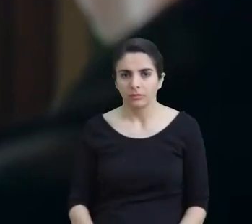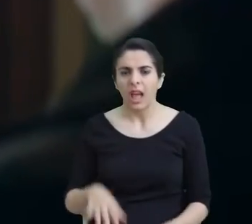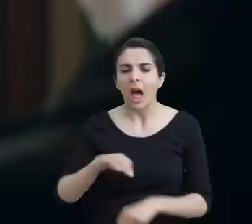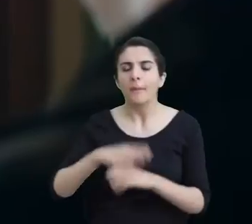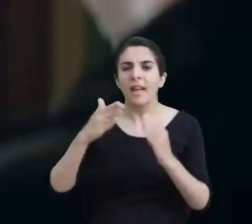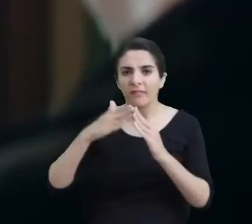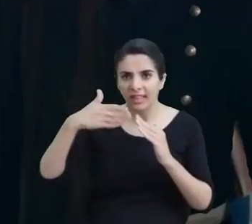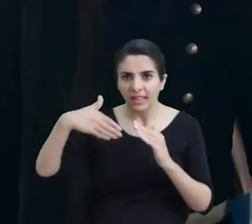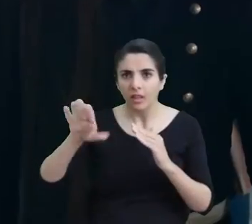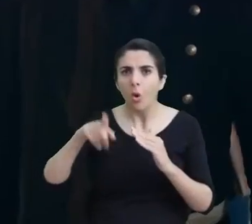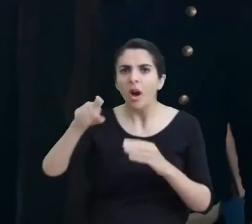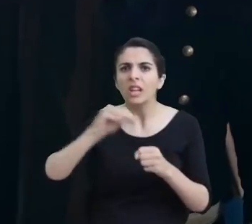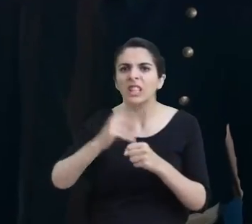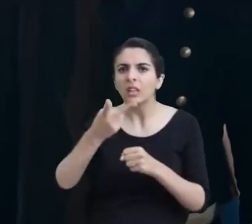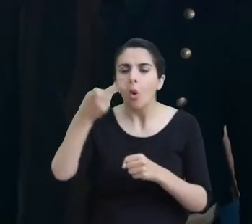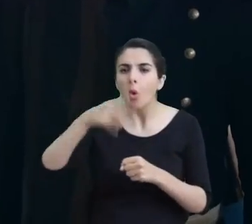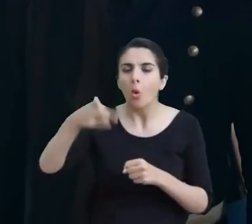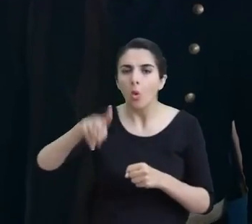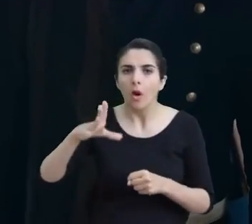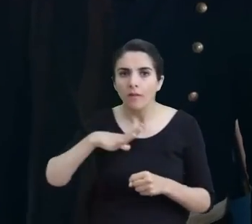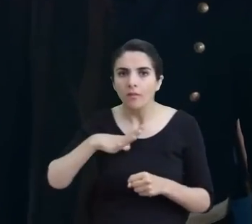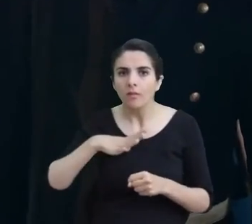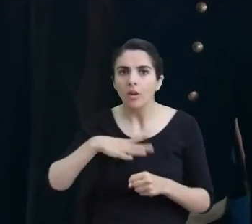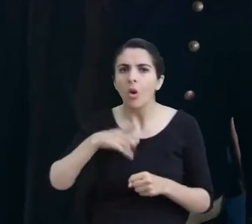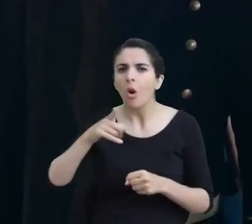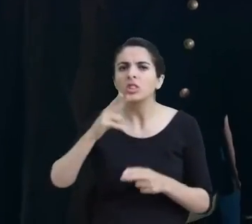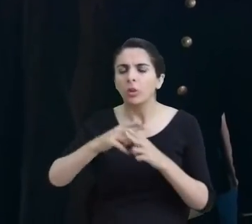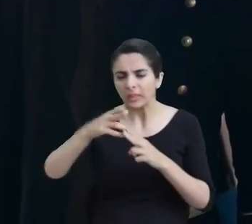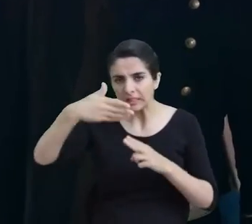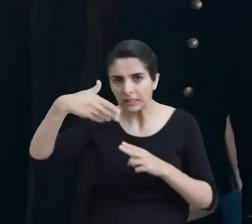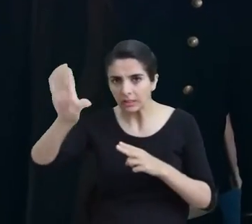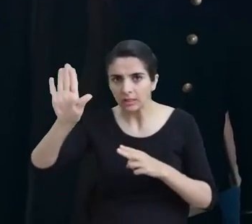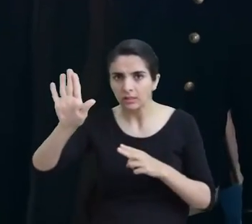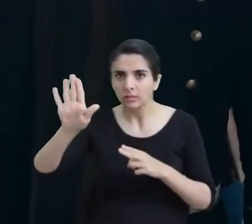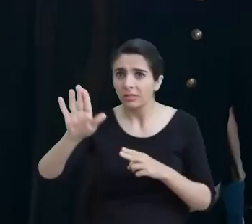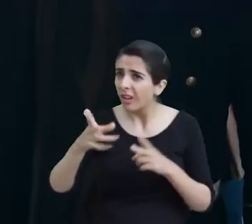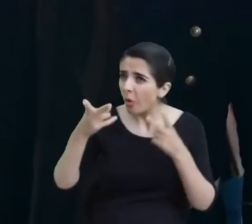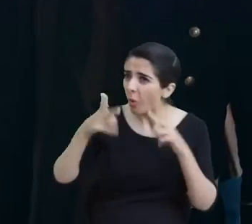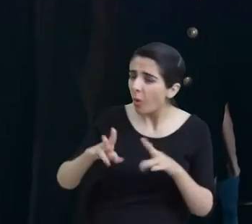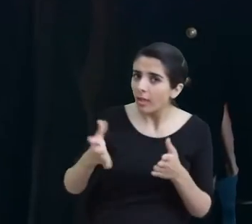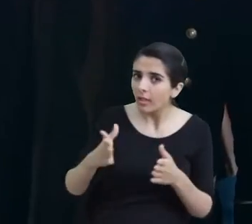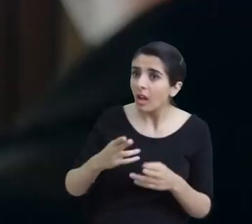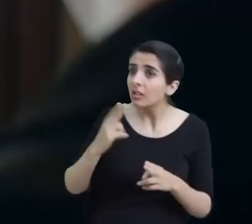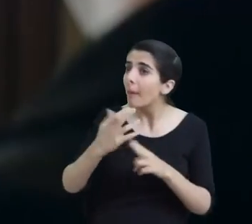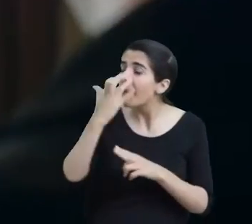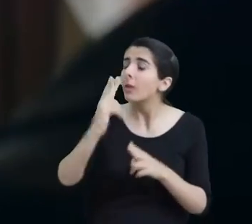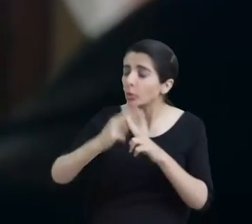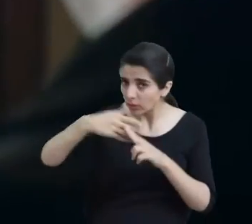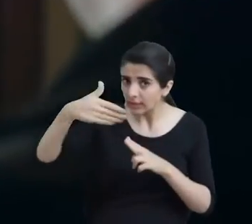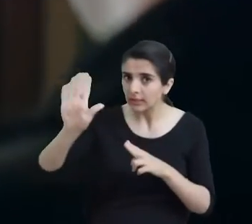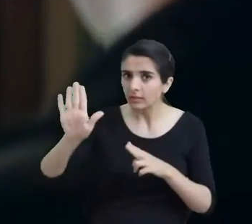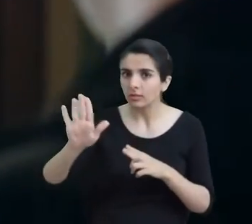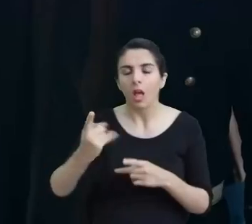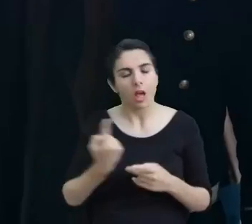Hemen evine git. Orada iki ceset bulacaksın. Gasilhaneye götür. Ceset mi? Sallanma